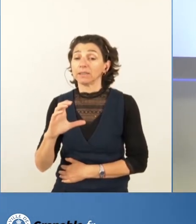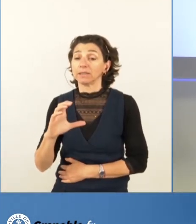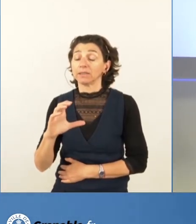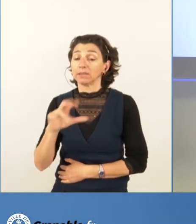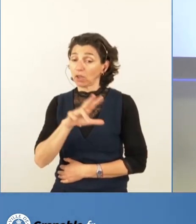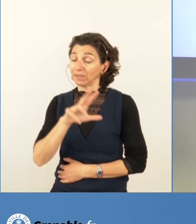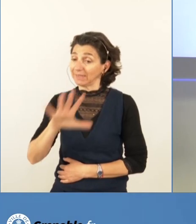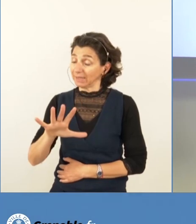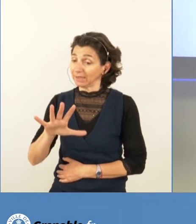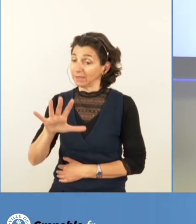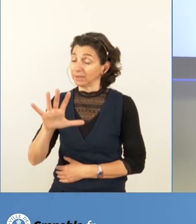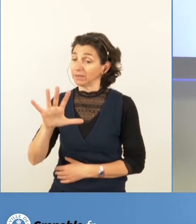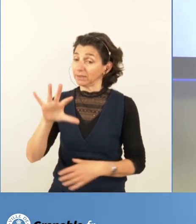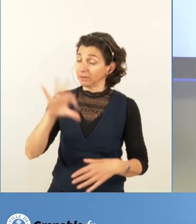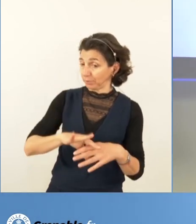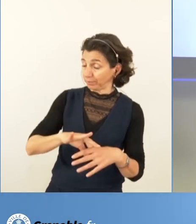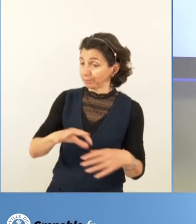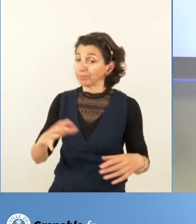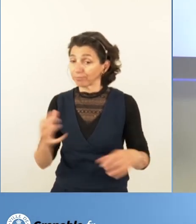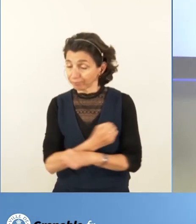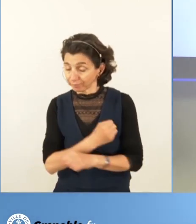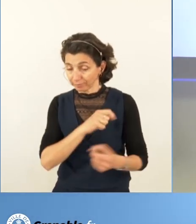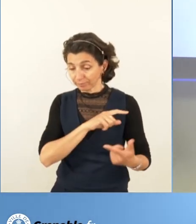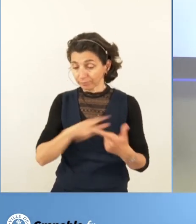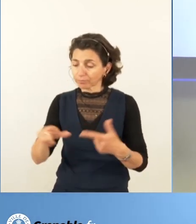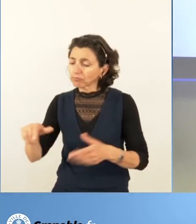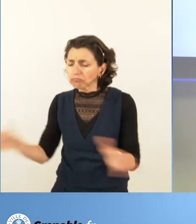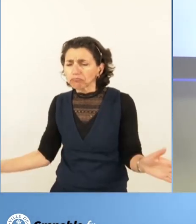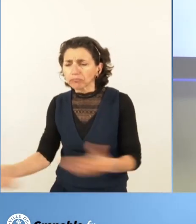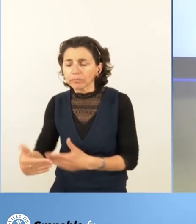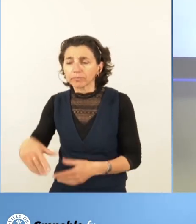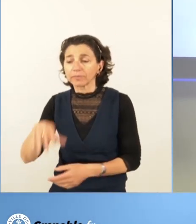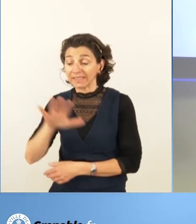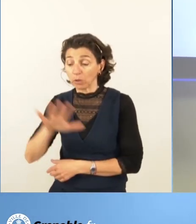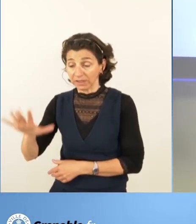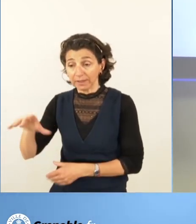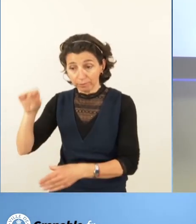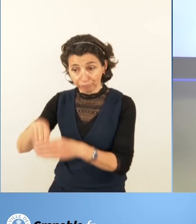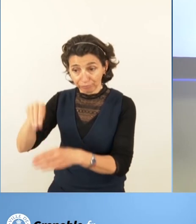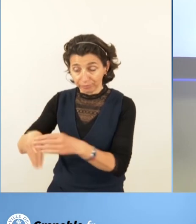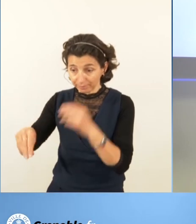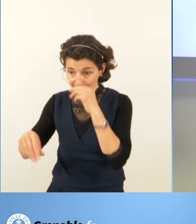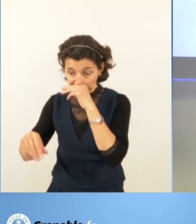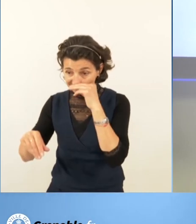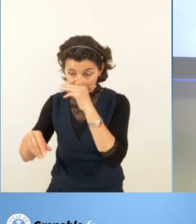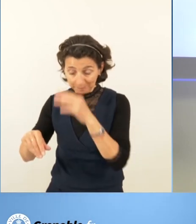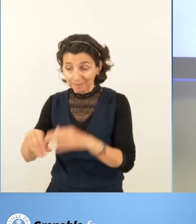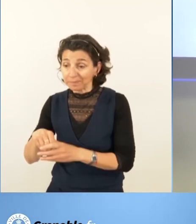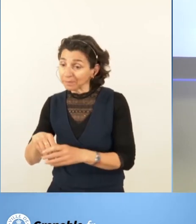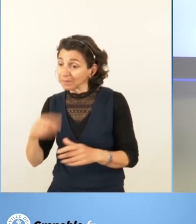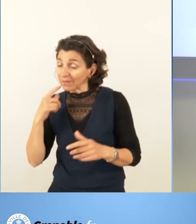a 55 bulletins extraits dans l'urne donc ça veut dire 4